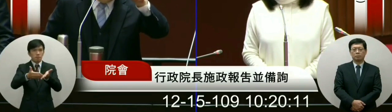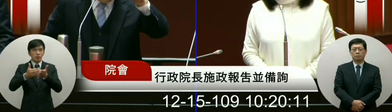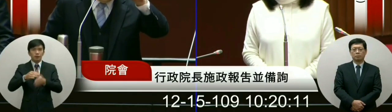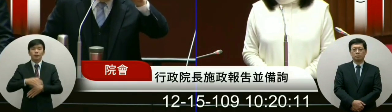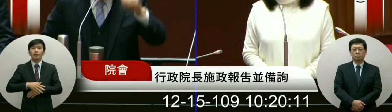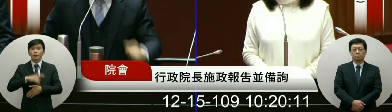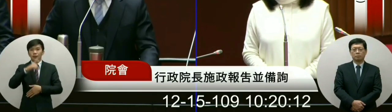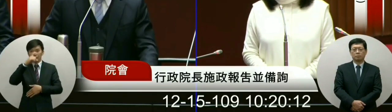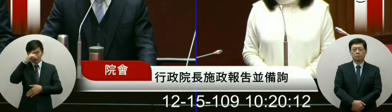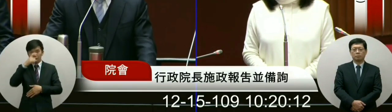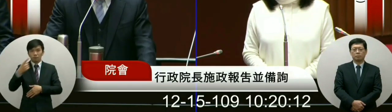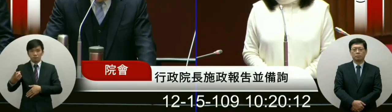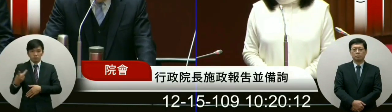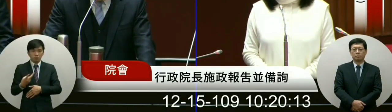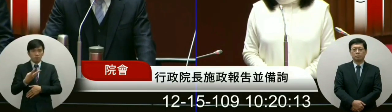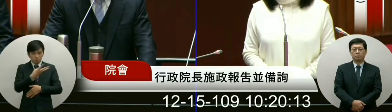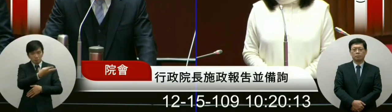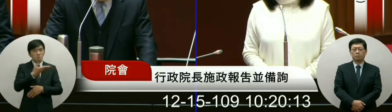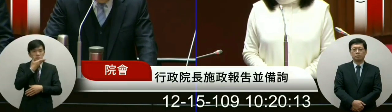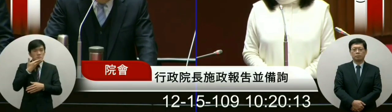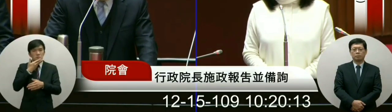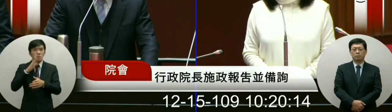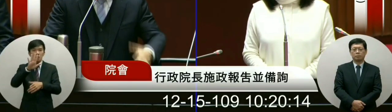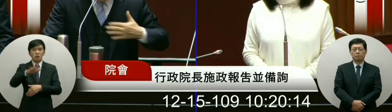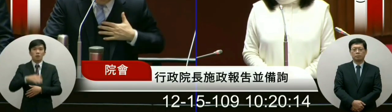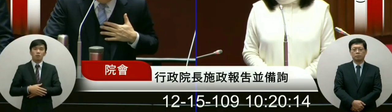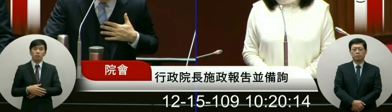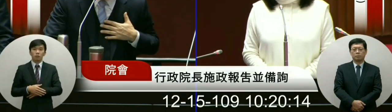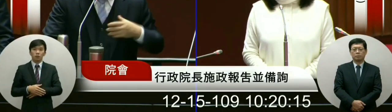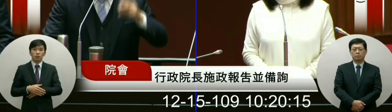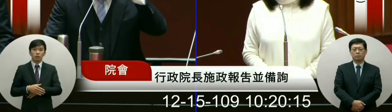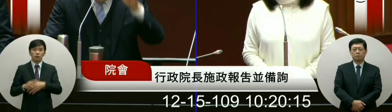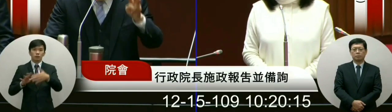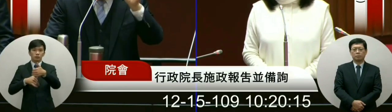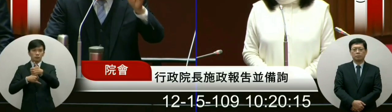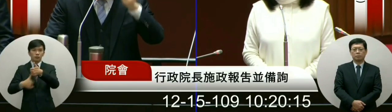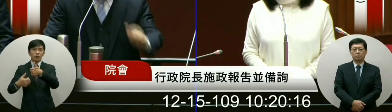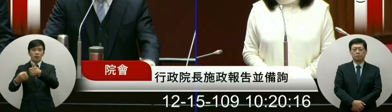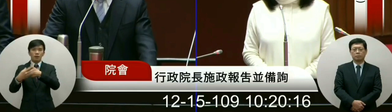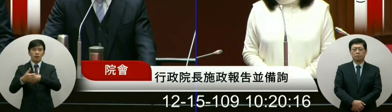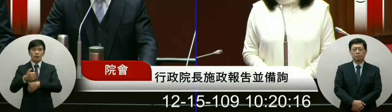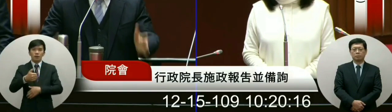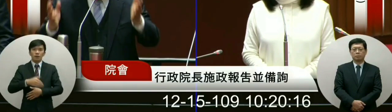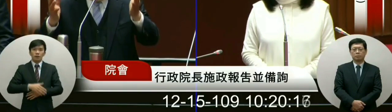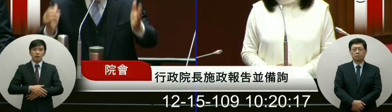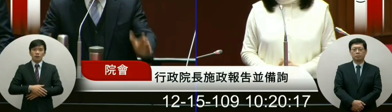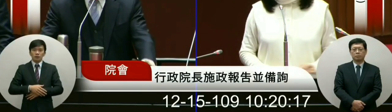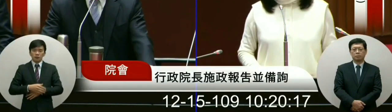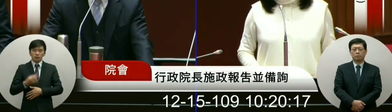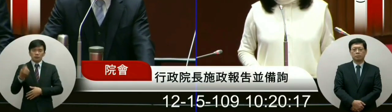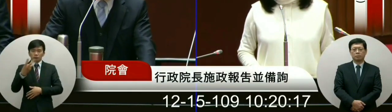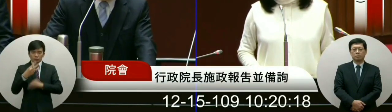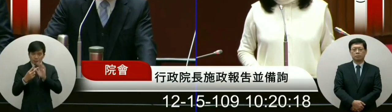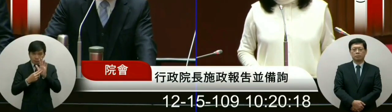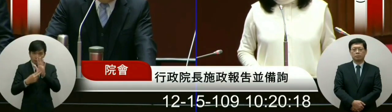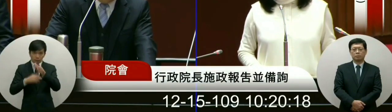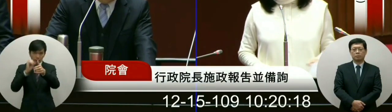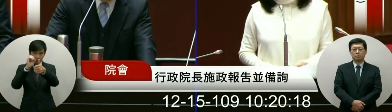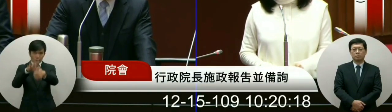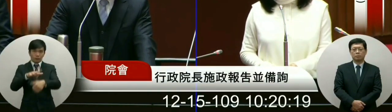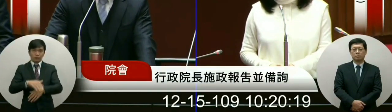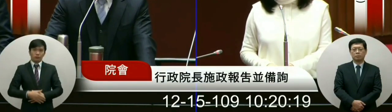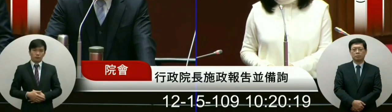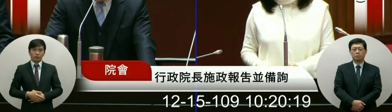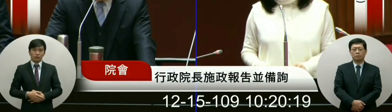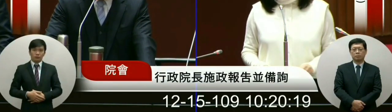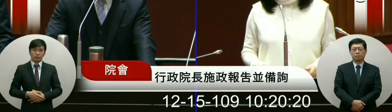造三赢。所以谢谢委员指教，我们把这三点我给委员做说